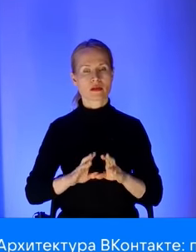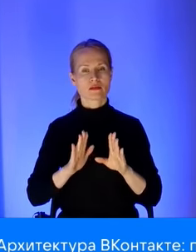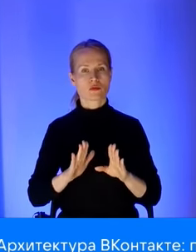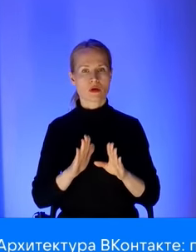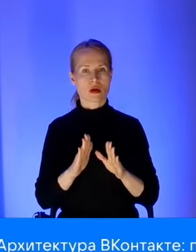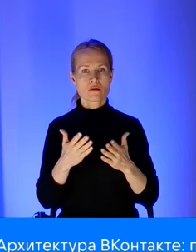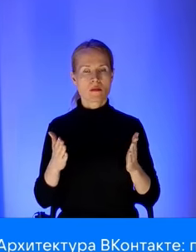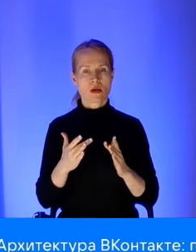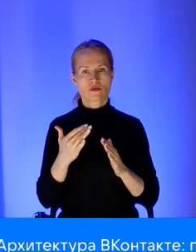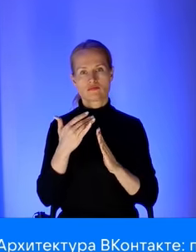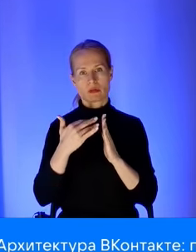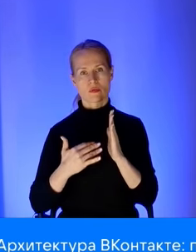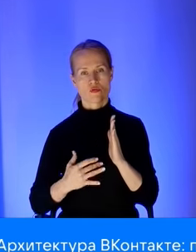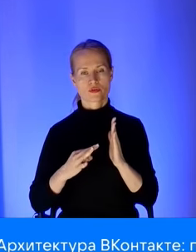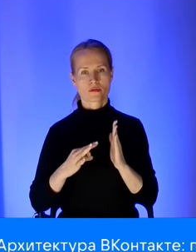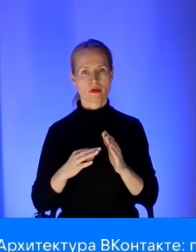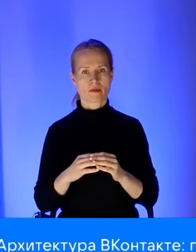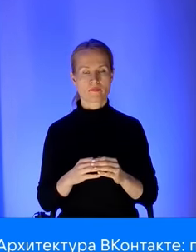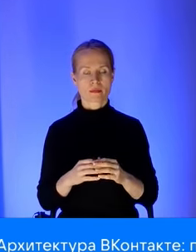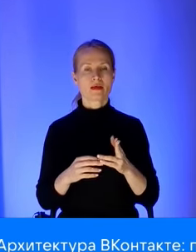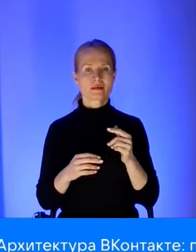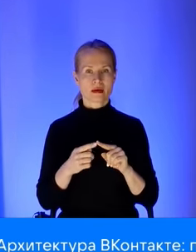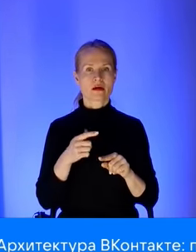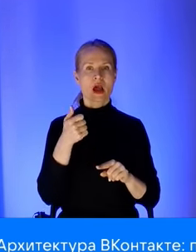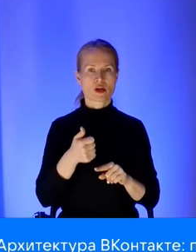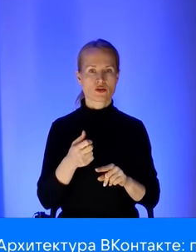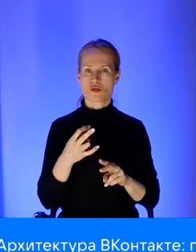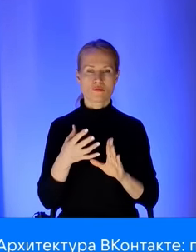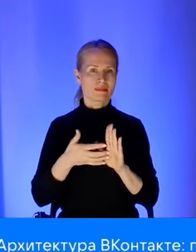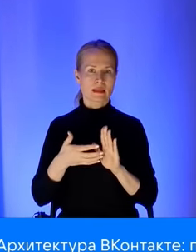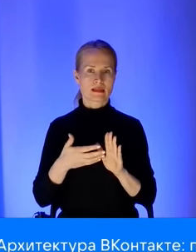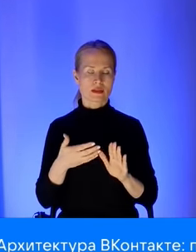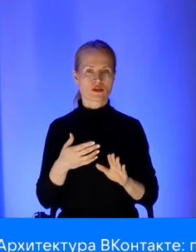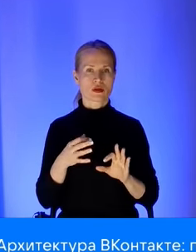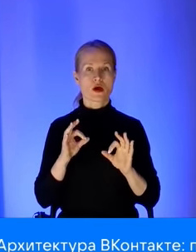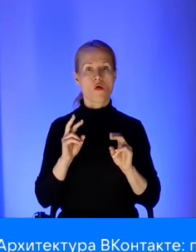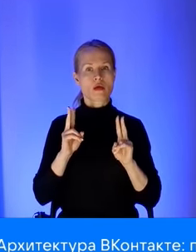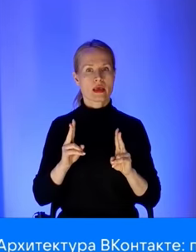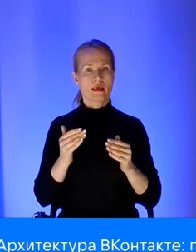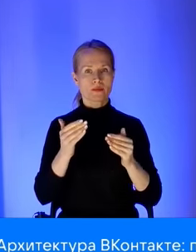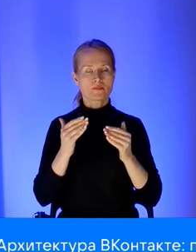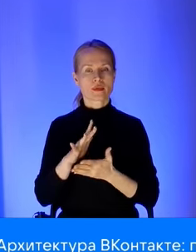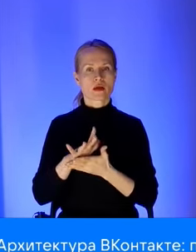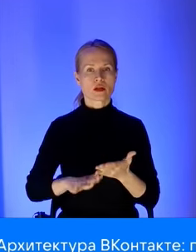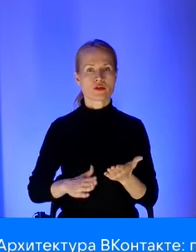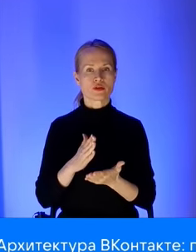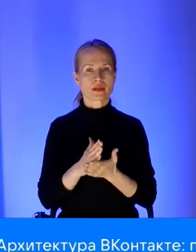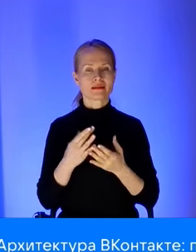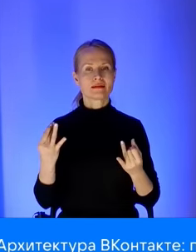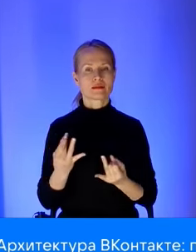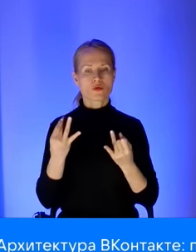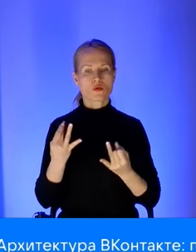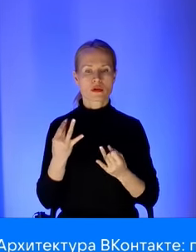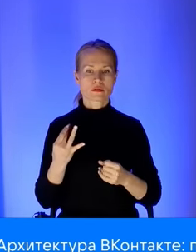какое-то небольшое подмножество штука хорошая но недостаточная дальше есть ия